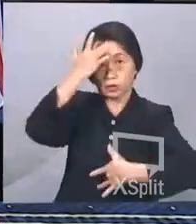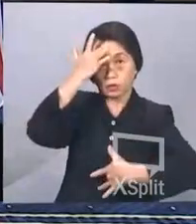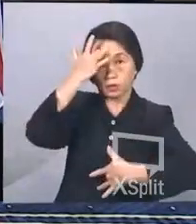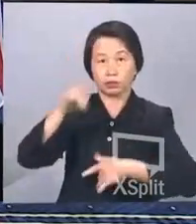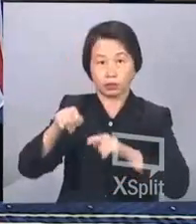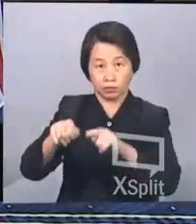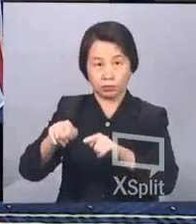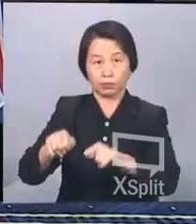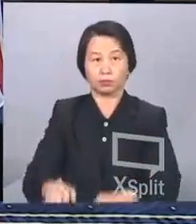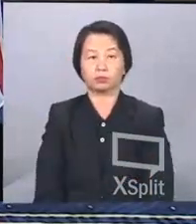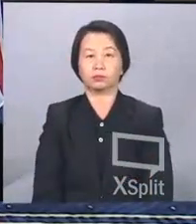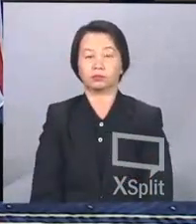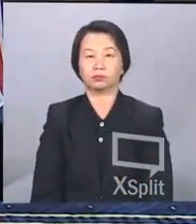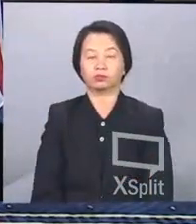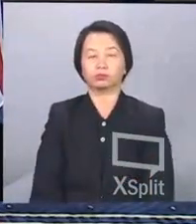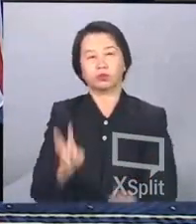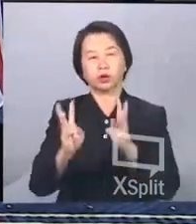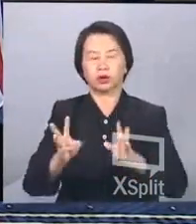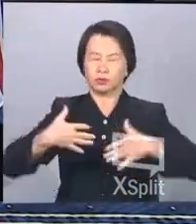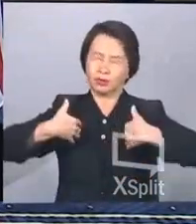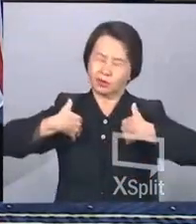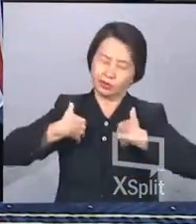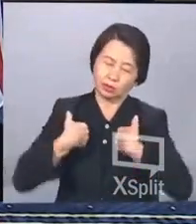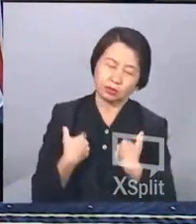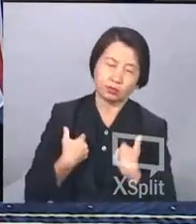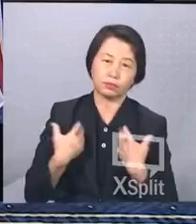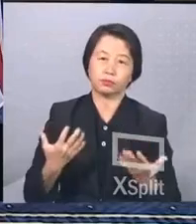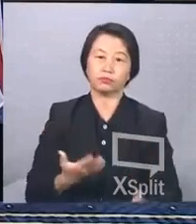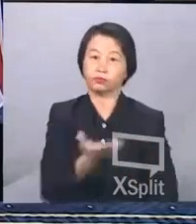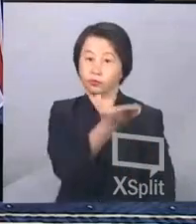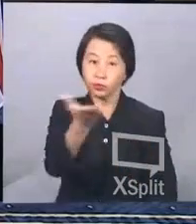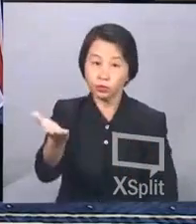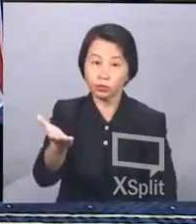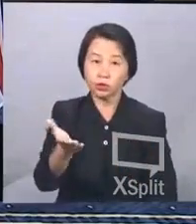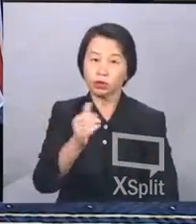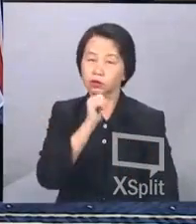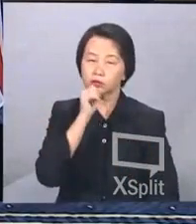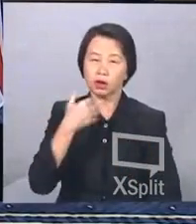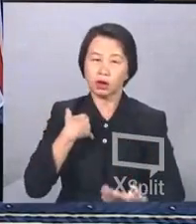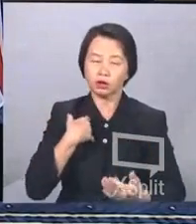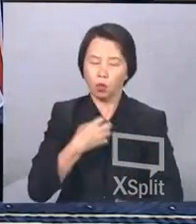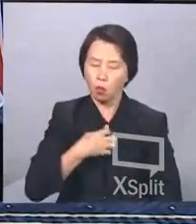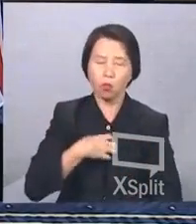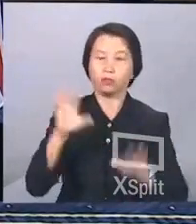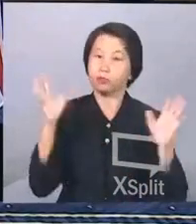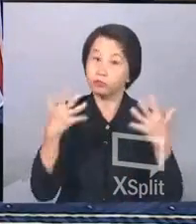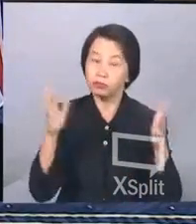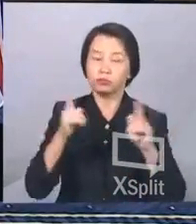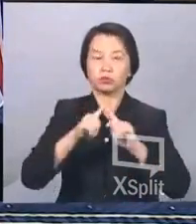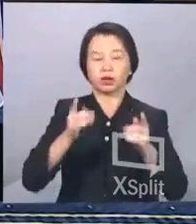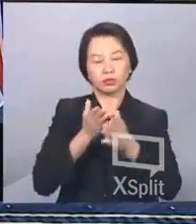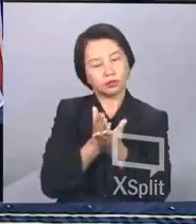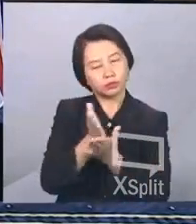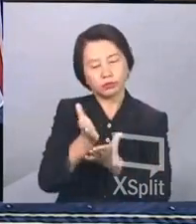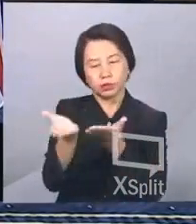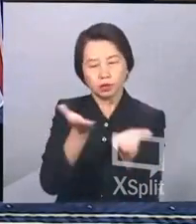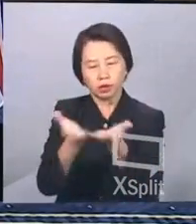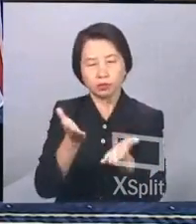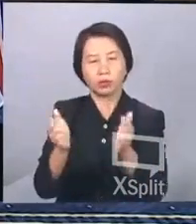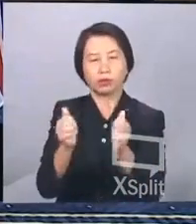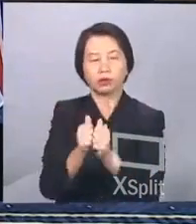lain walaupun detik anda tidak mengeluh tetapi terus B hemat dengan